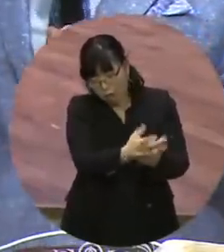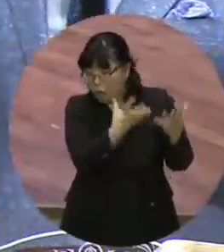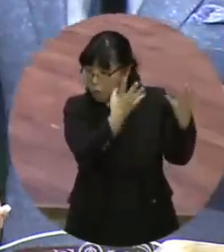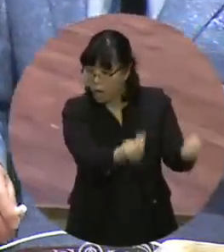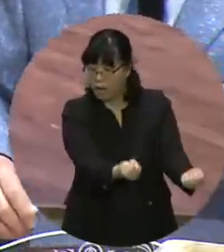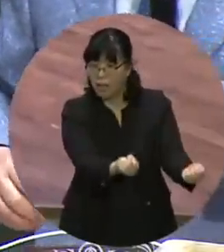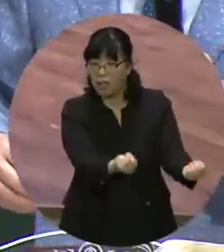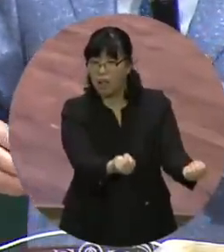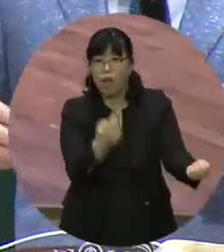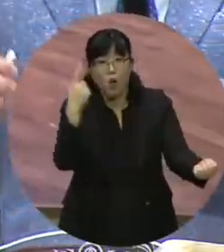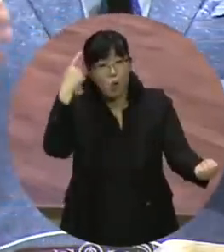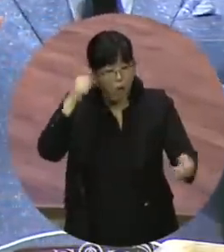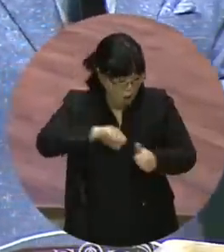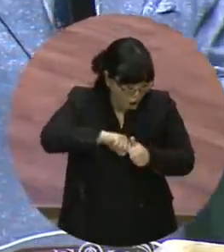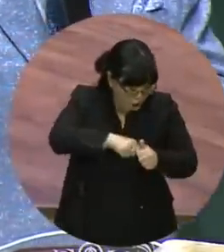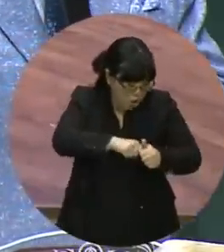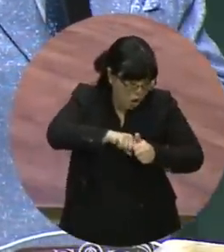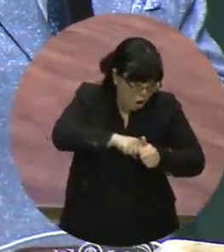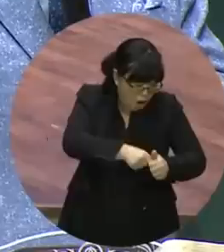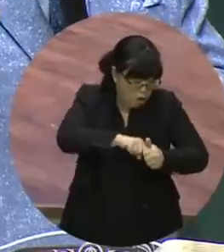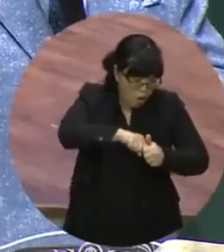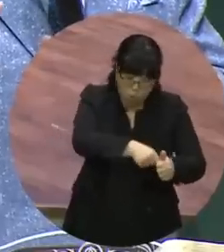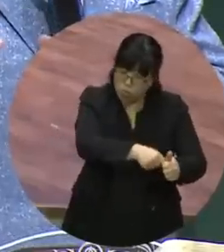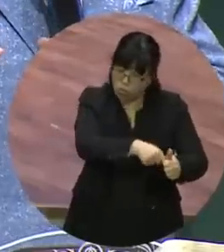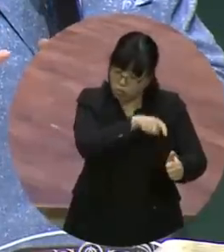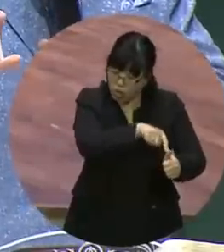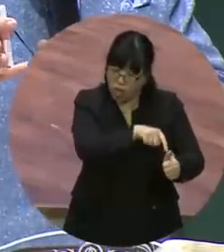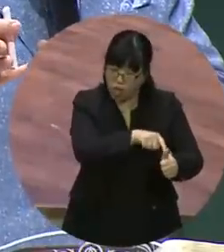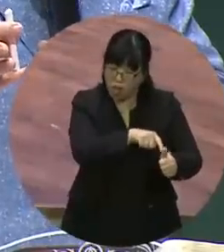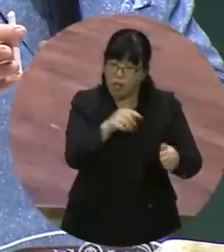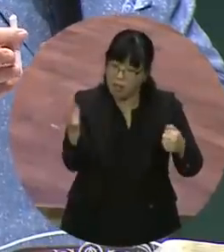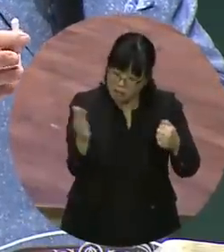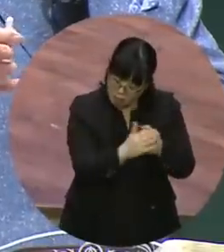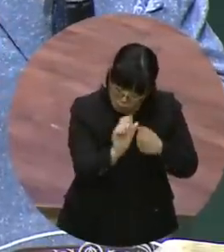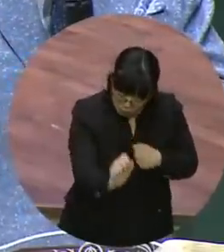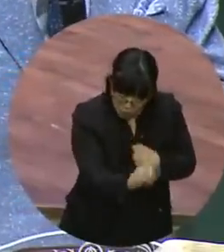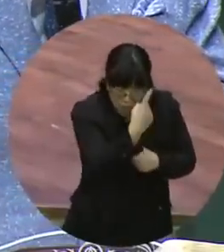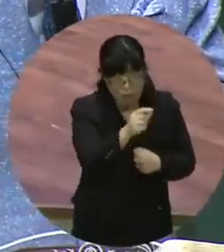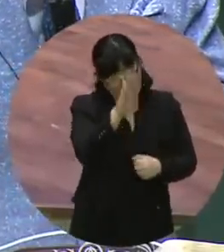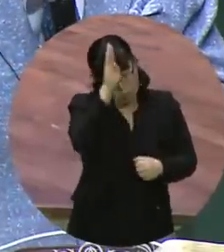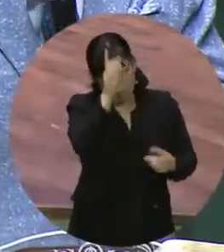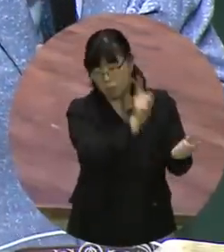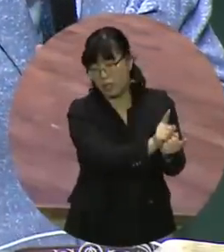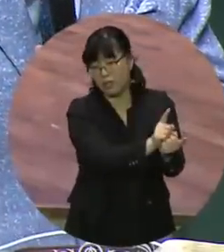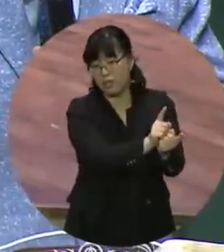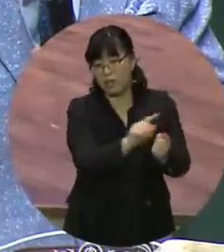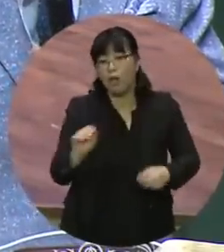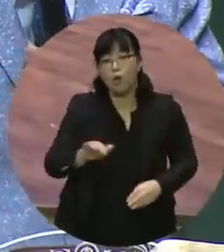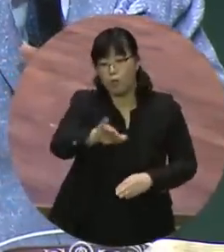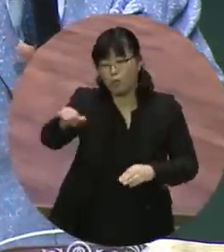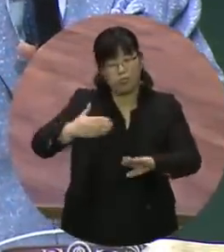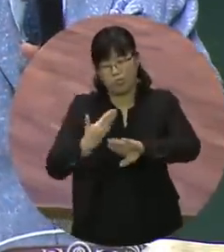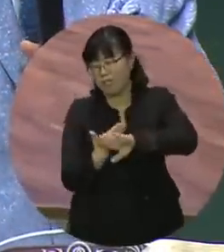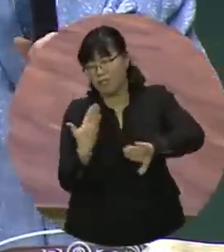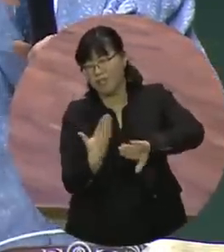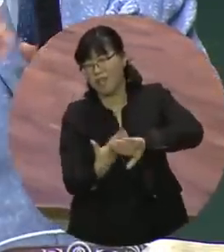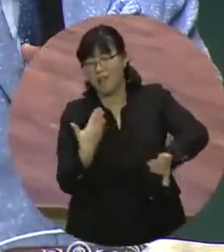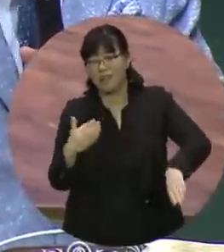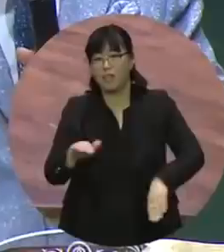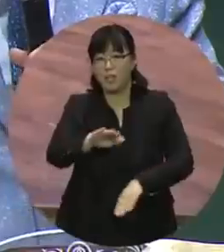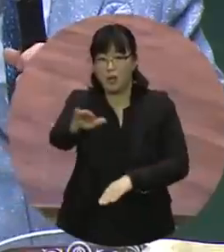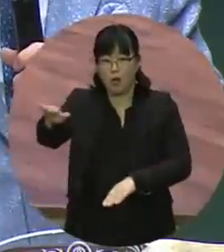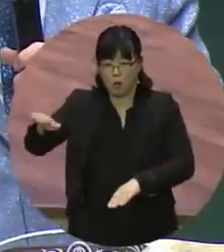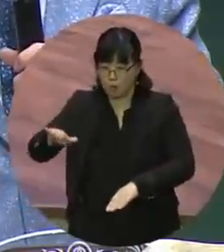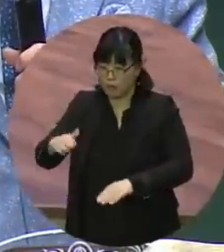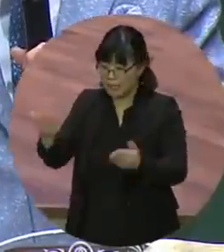사단이 공격한다니까요. 여러분이 직분이 중요할수록 은혜를 전매 받으시기 바랍니다. 직분이 은혜를 못 받고 직분하면 사람